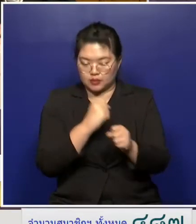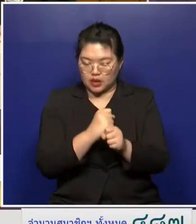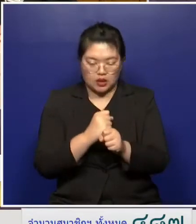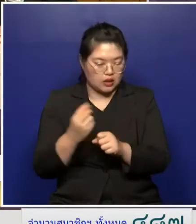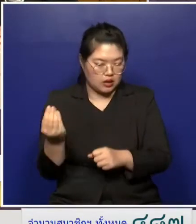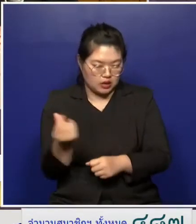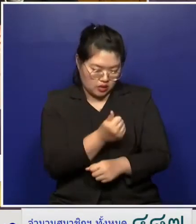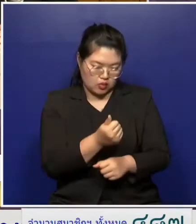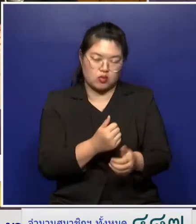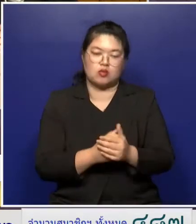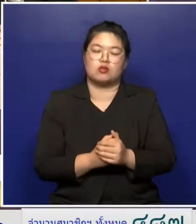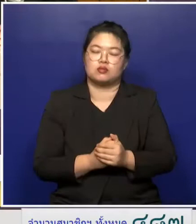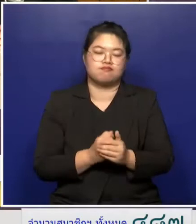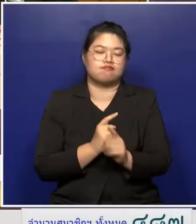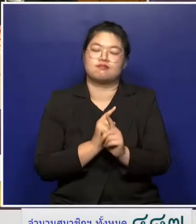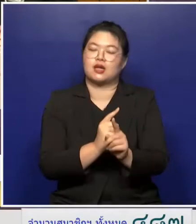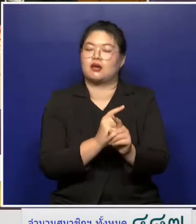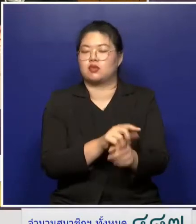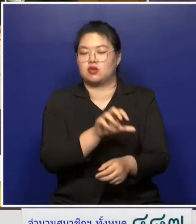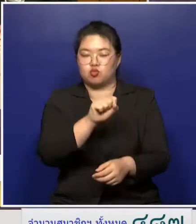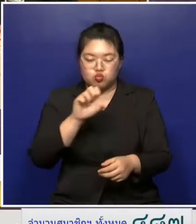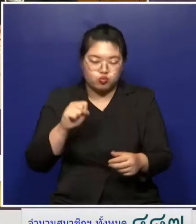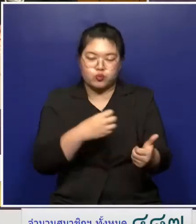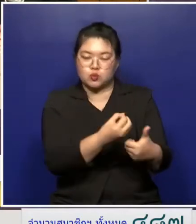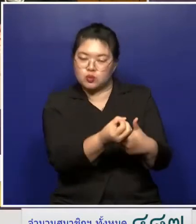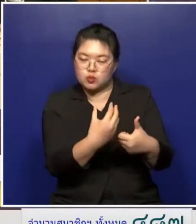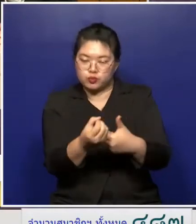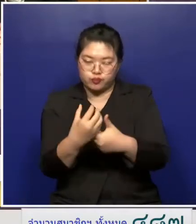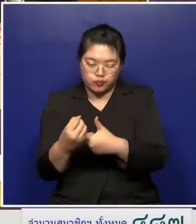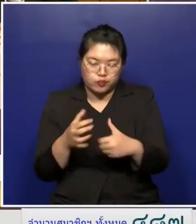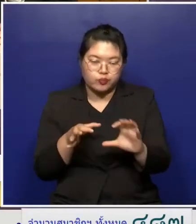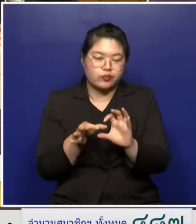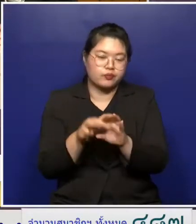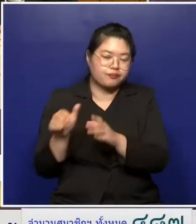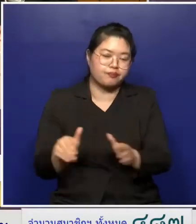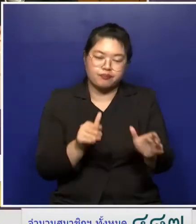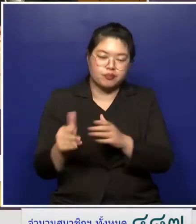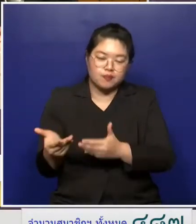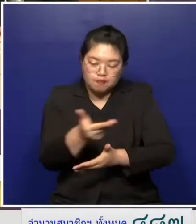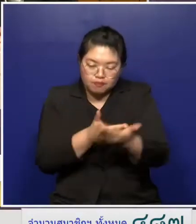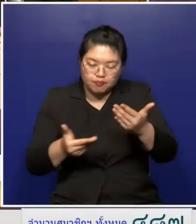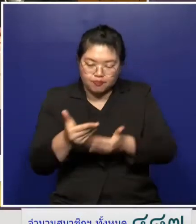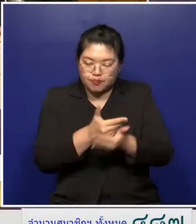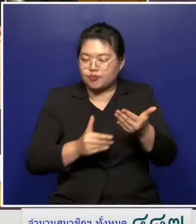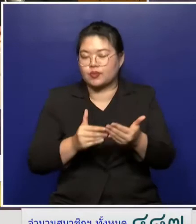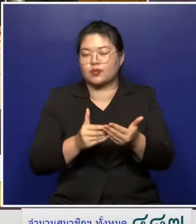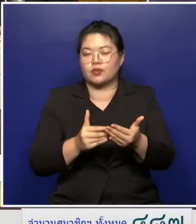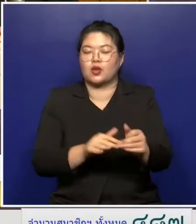วตามที่มีท่านผู้ป่ายได้พูดถึงใเรื่องของ badge and rank tableที่